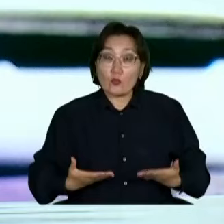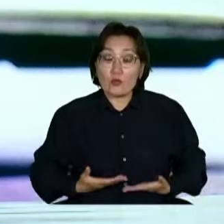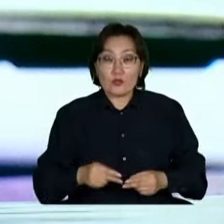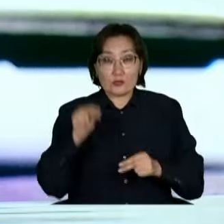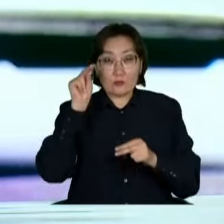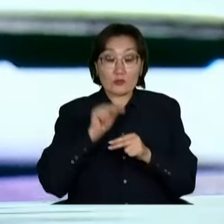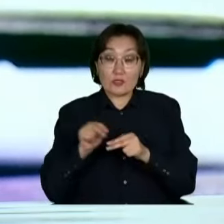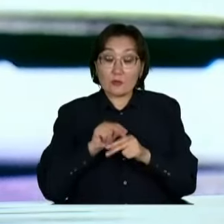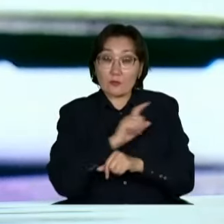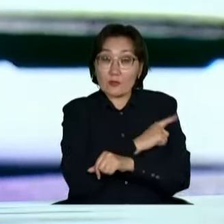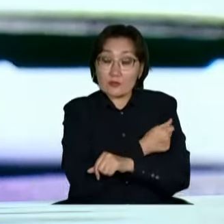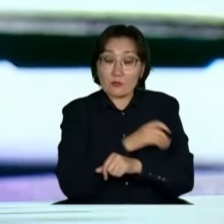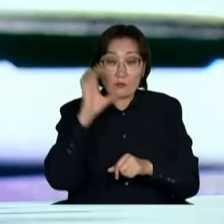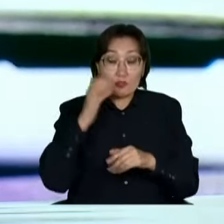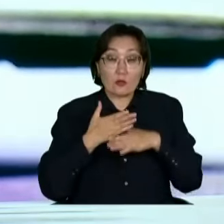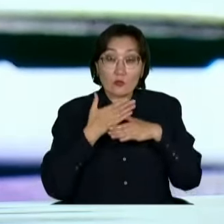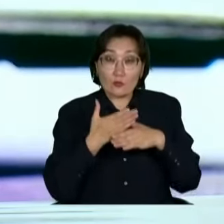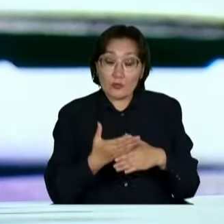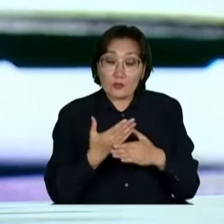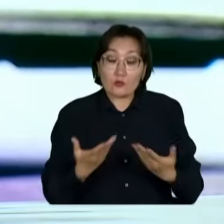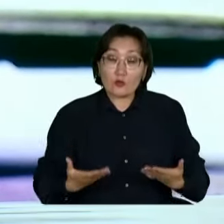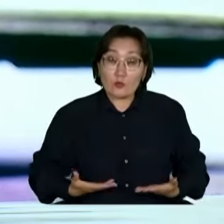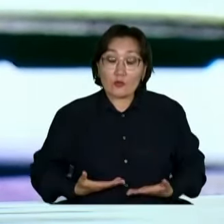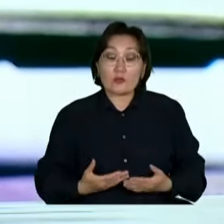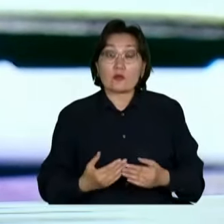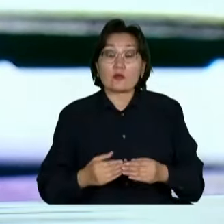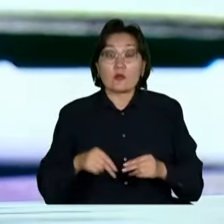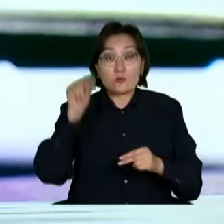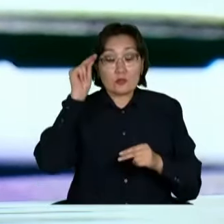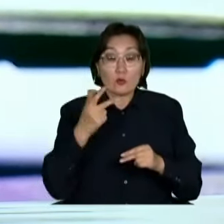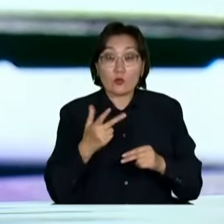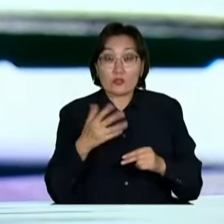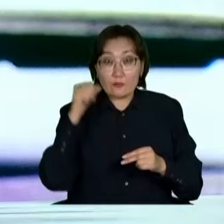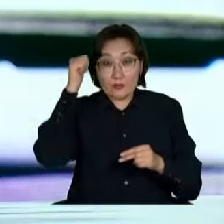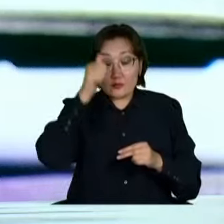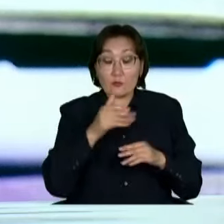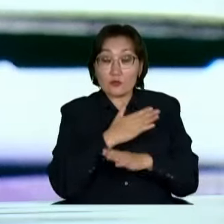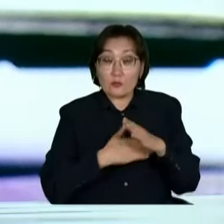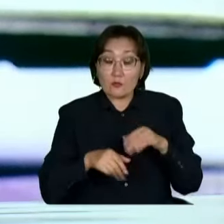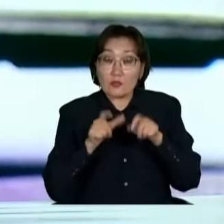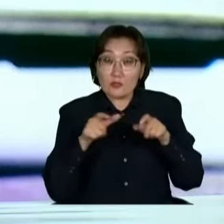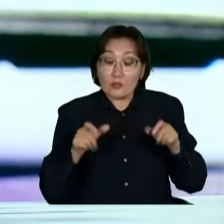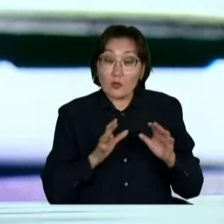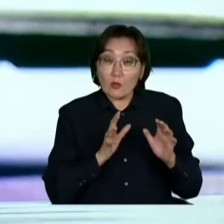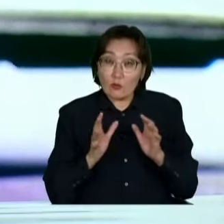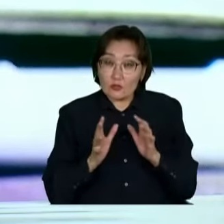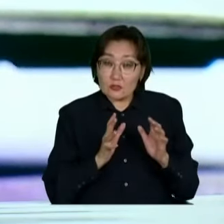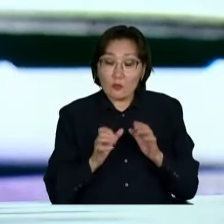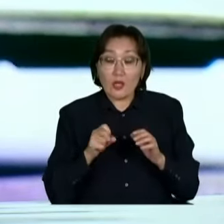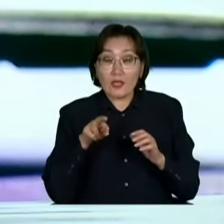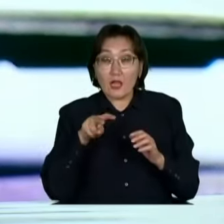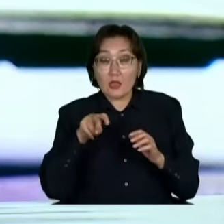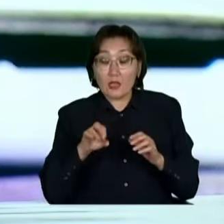психологиялық көмек, тұрмыстағы дағдыларға үйрету. Бұл 35 жылдан бері мүмкіндігі шектеулі жандарға қамқорлық жасап келе жатқан